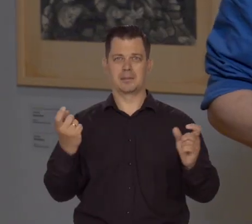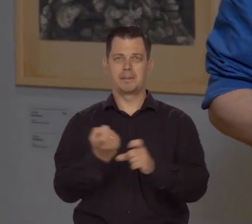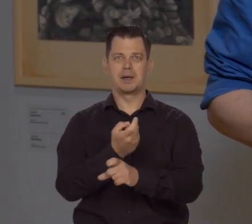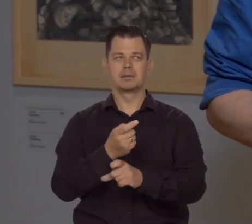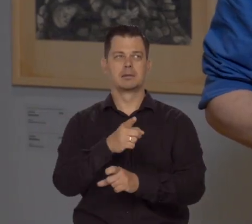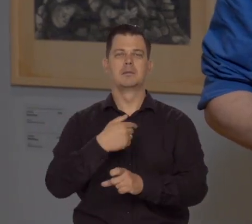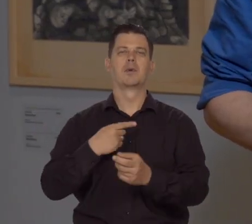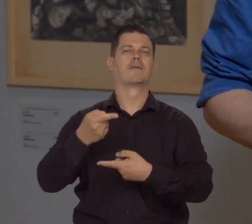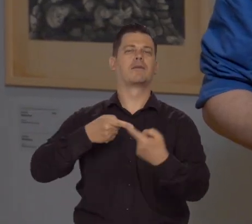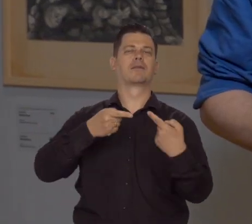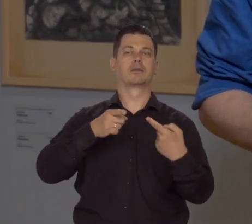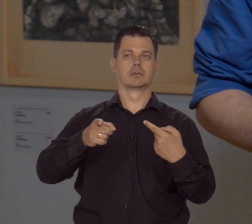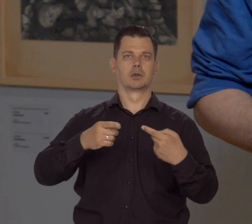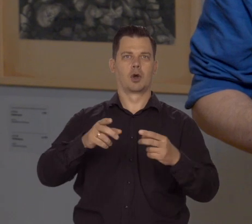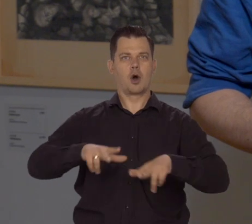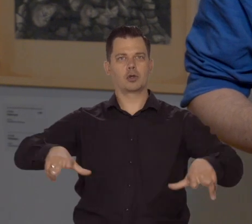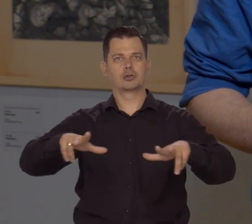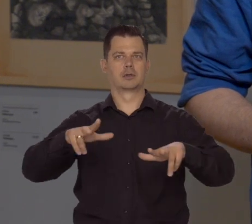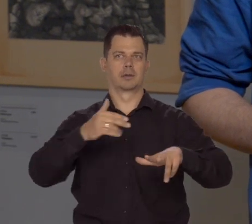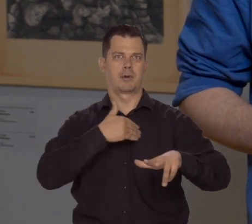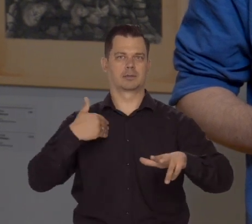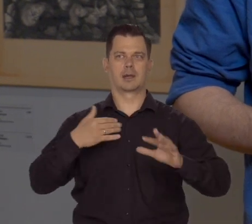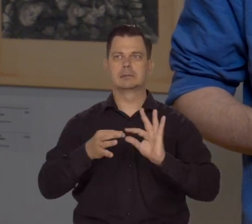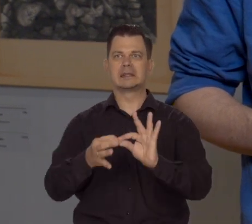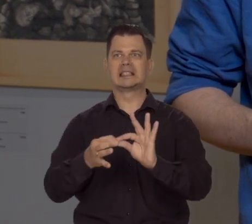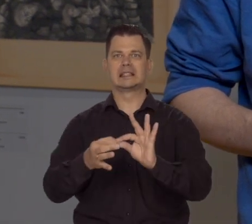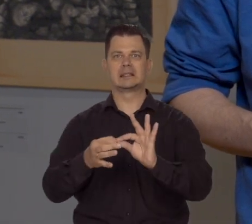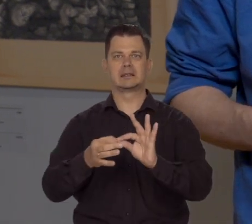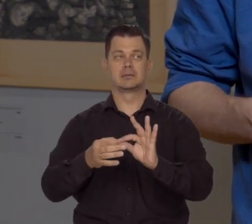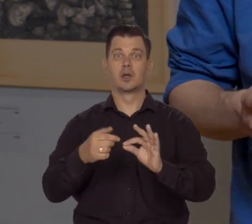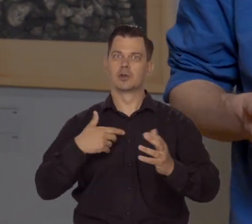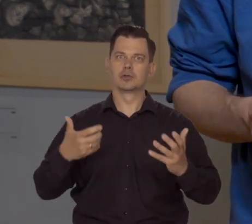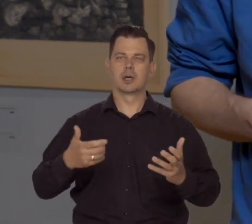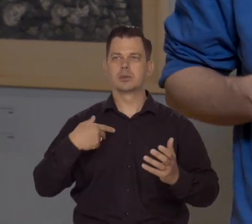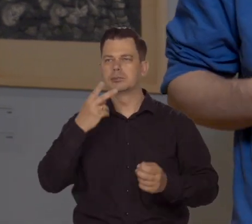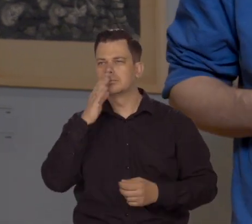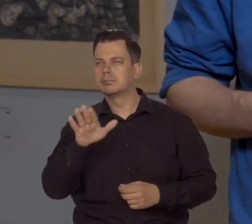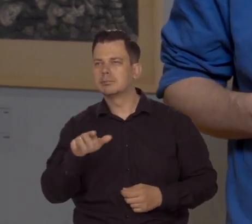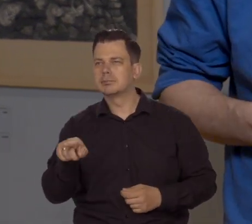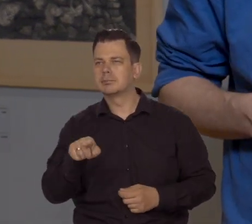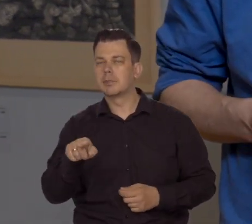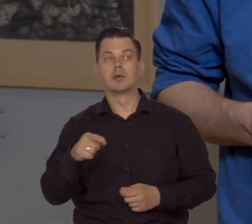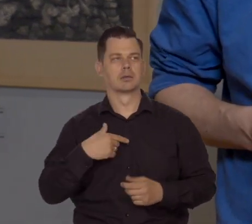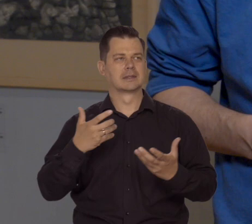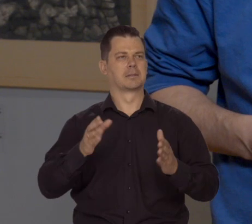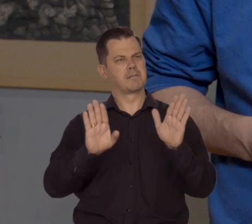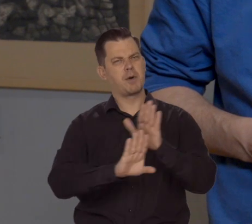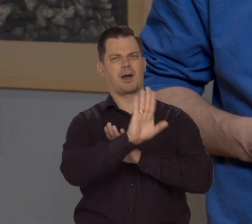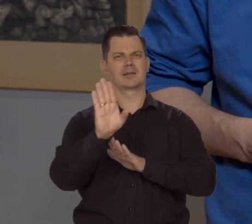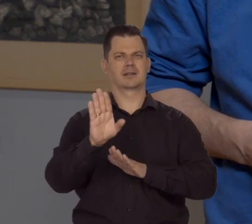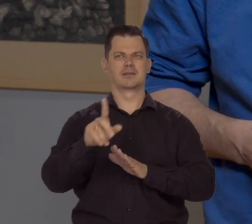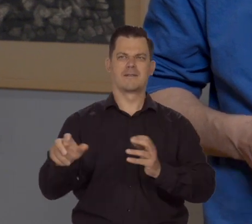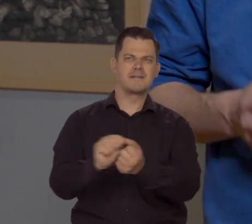nich miała polskie korzenie i utrzymywała żywe związki z krajem. Wszyscy tu i teraz chcieli zamanifestować solidarność z